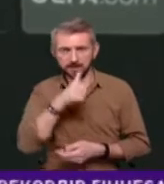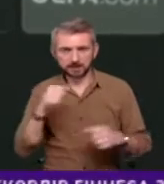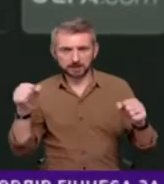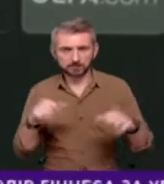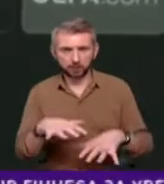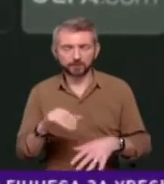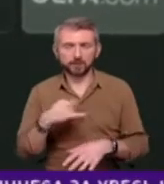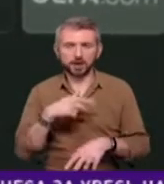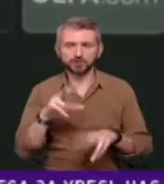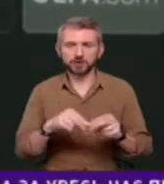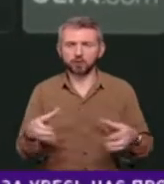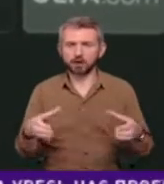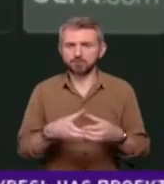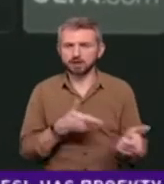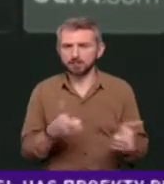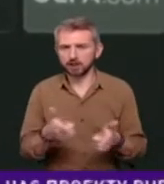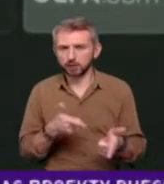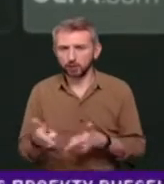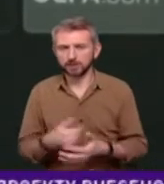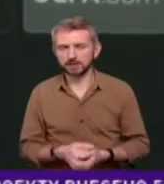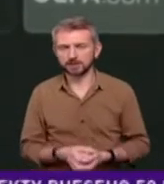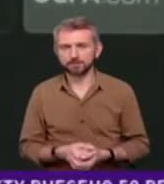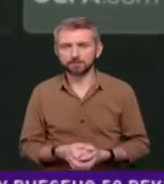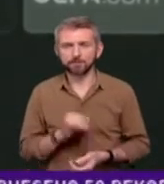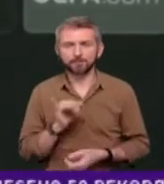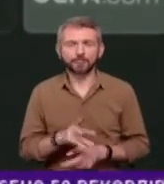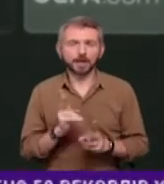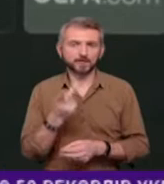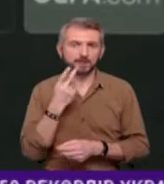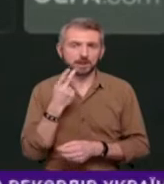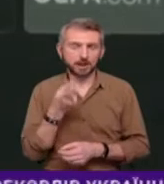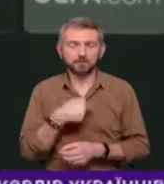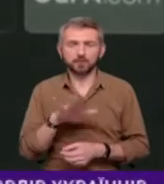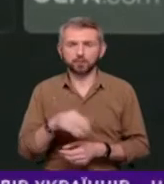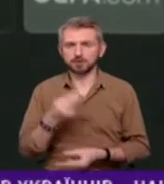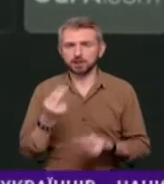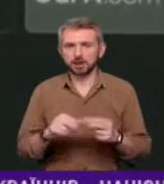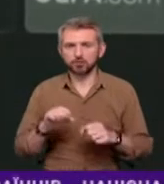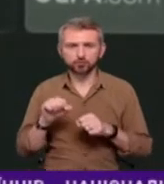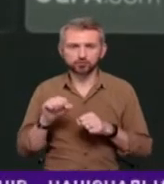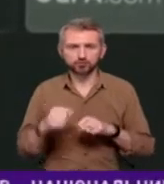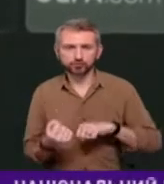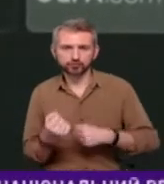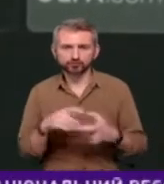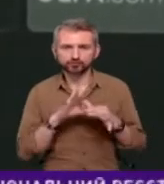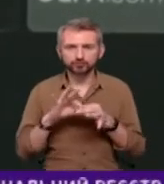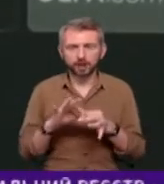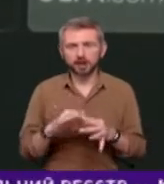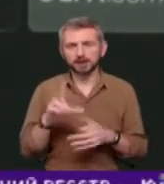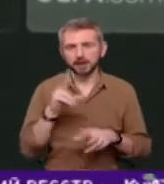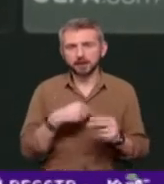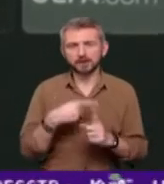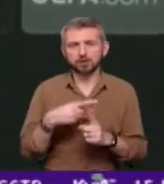и я считаю, команда подготовилась. І, як завжди, ми будемо грати друг за друга і сподіватися на положительний